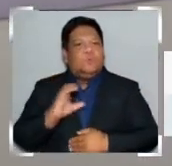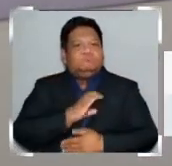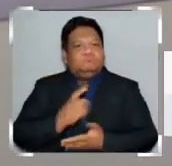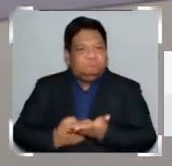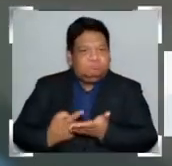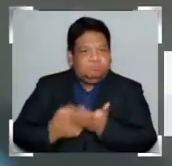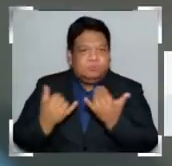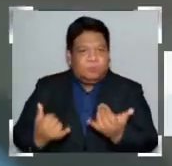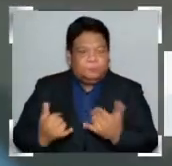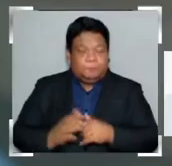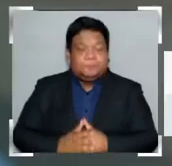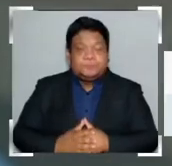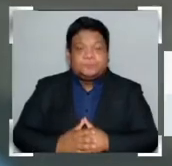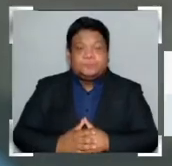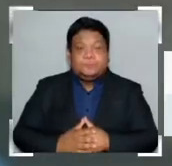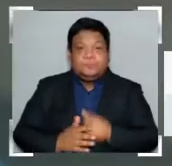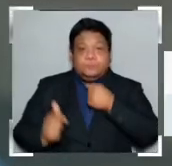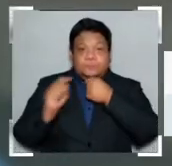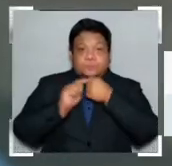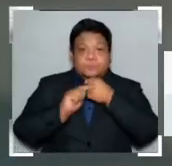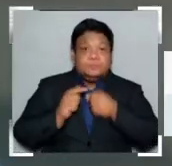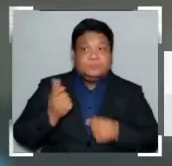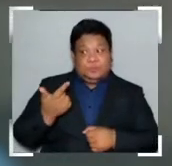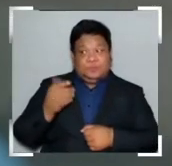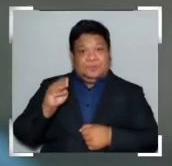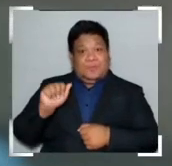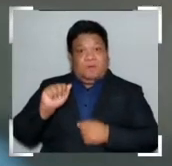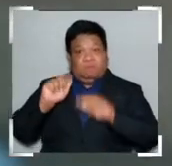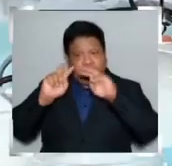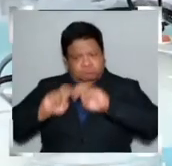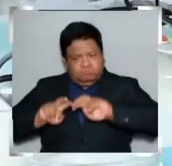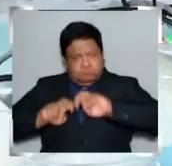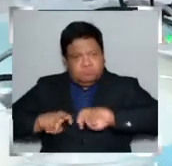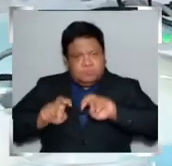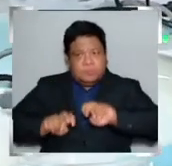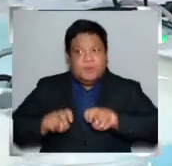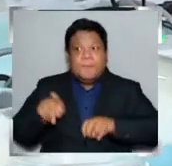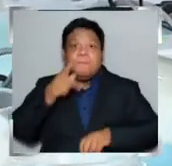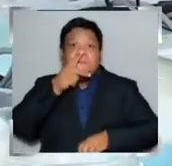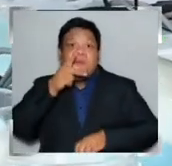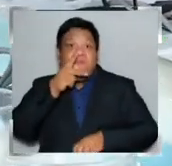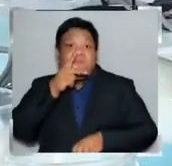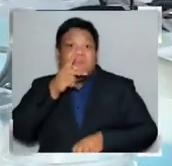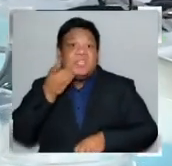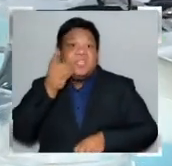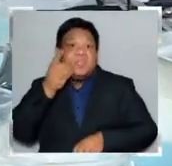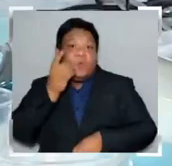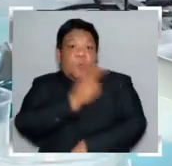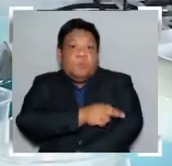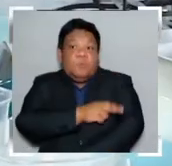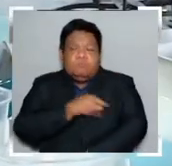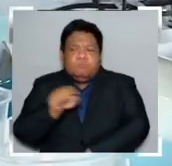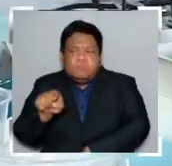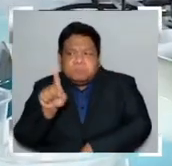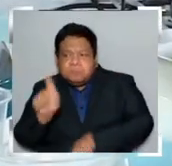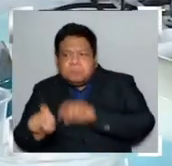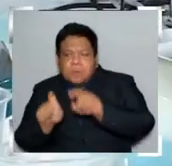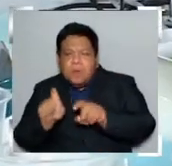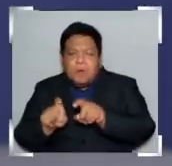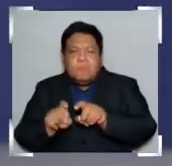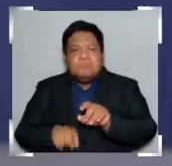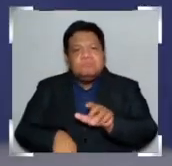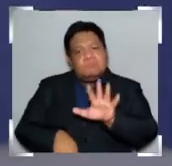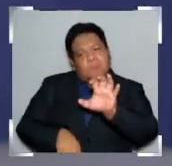News Research, sa ilang pribadong dental clinic, naglalaro sa 500 hanggang 2,500 ang oral